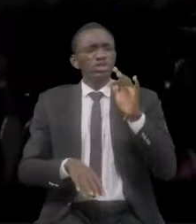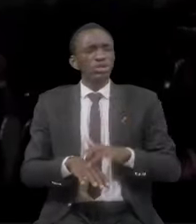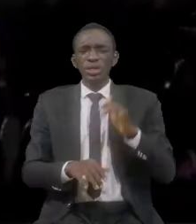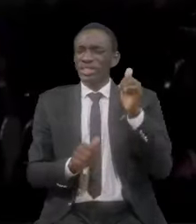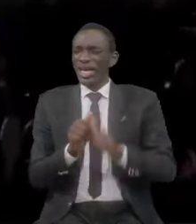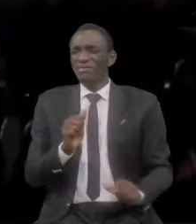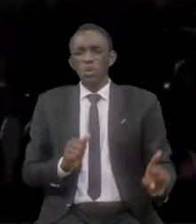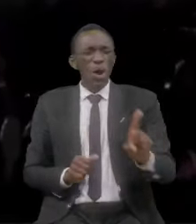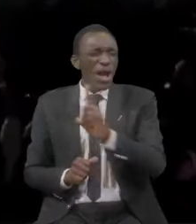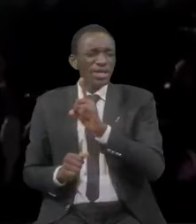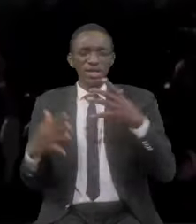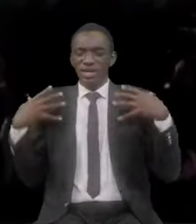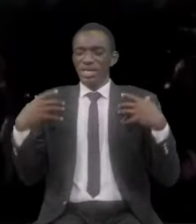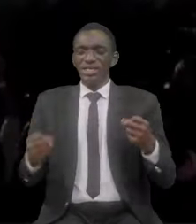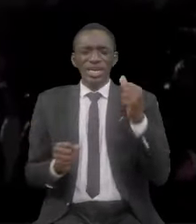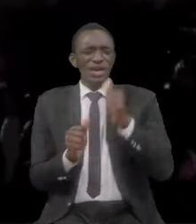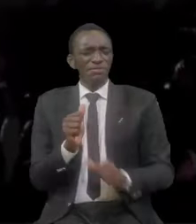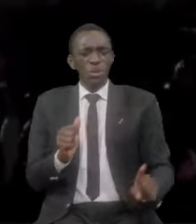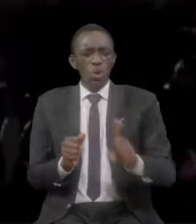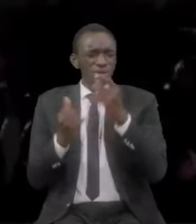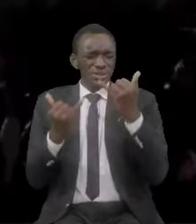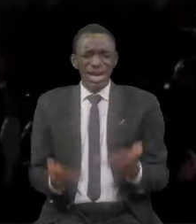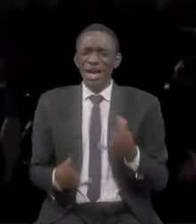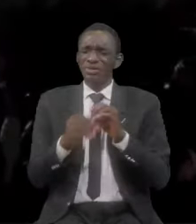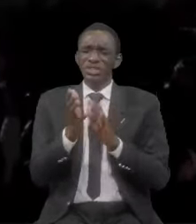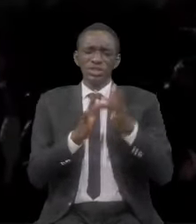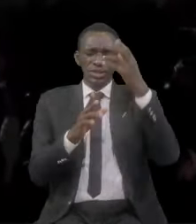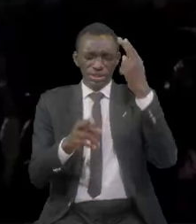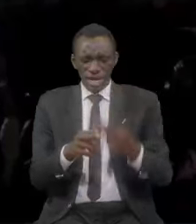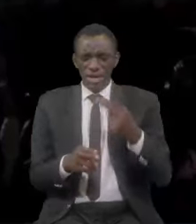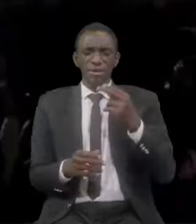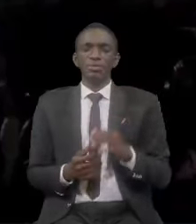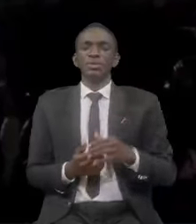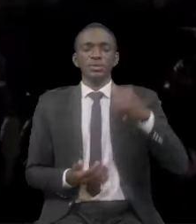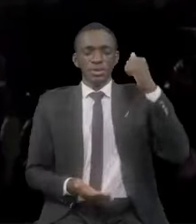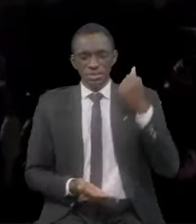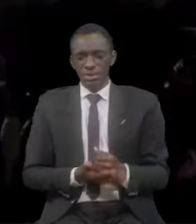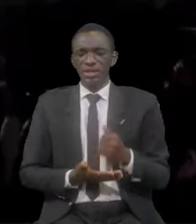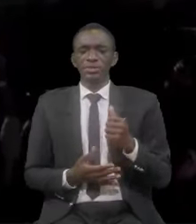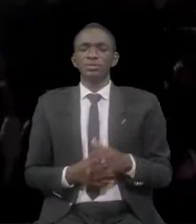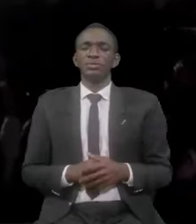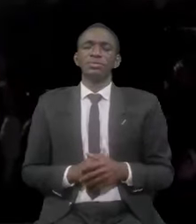le monde, que tu guérisses tout le monde maintenant au nom de Jésus-Christ.